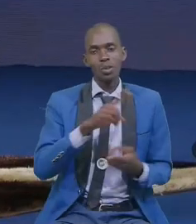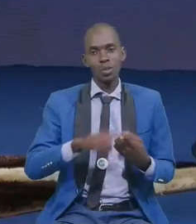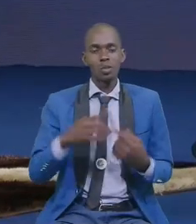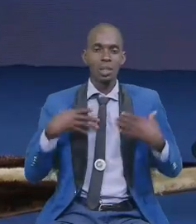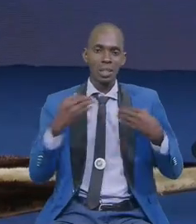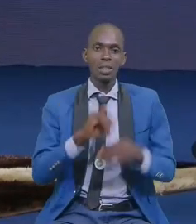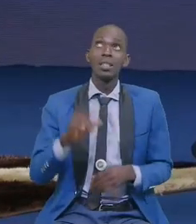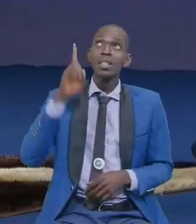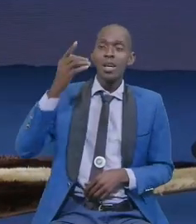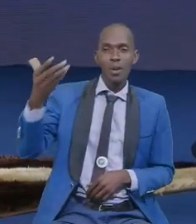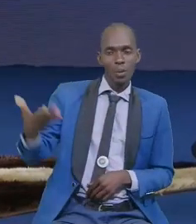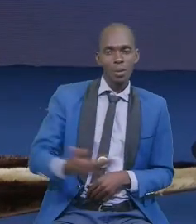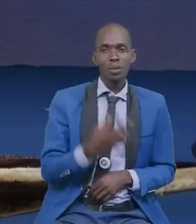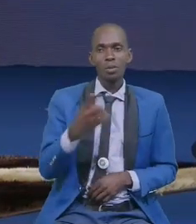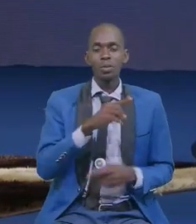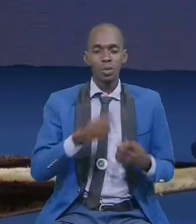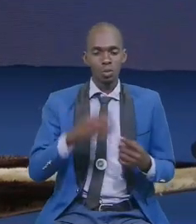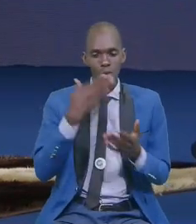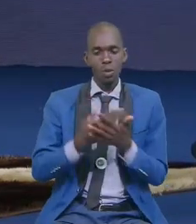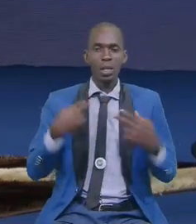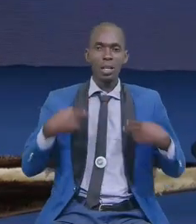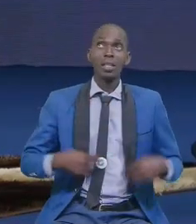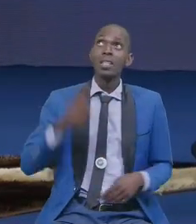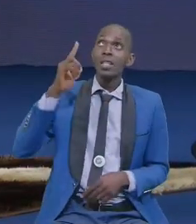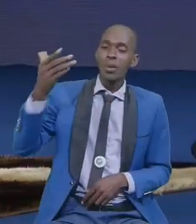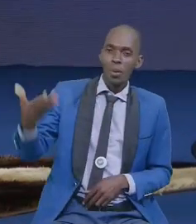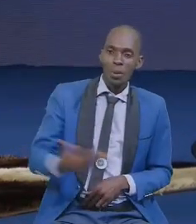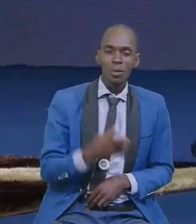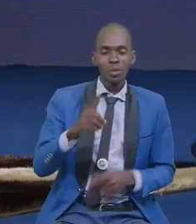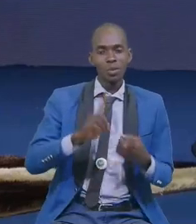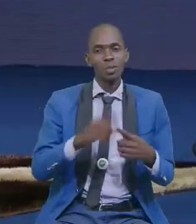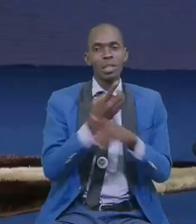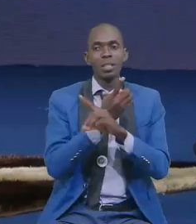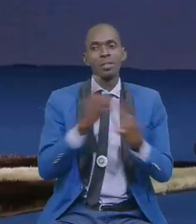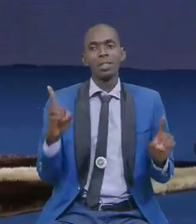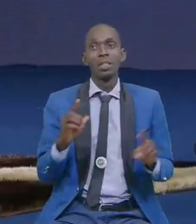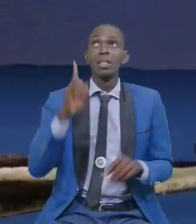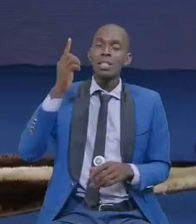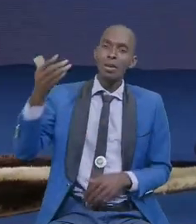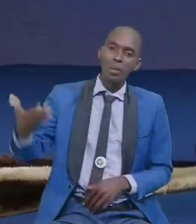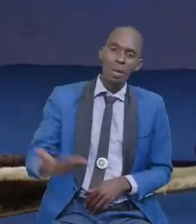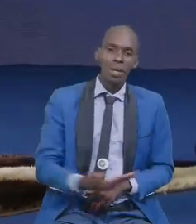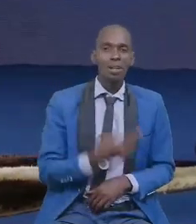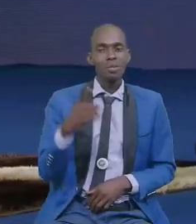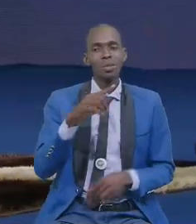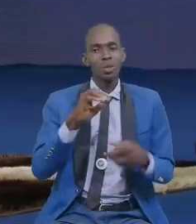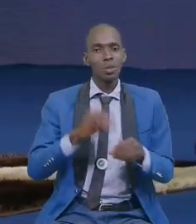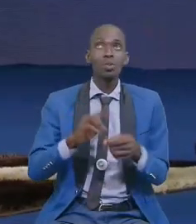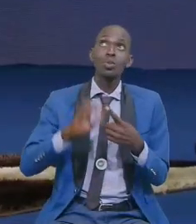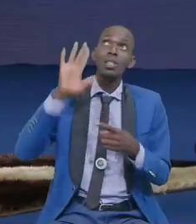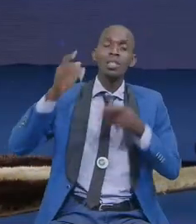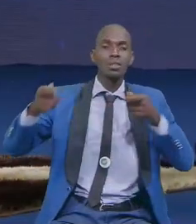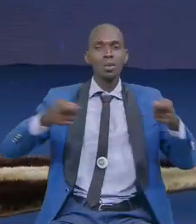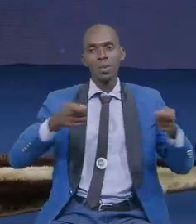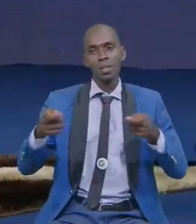il t'accueille dans la santé, il t'accueille dans la délivrance, il t'accueille dans la domination.